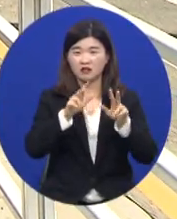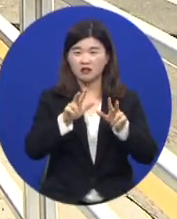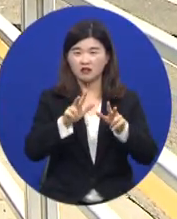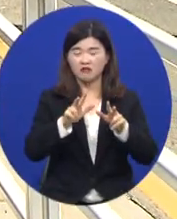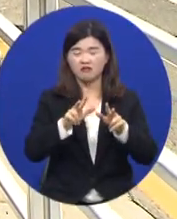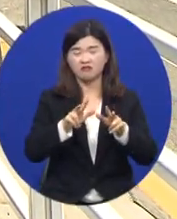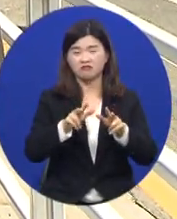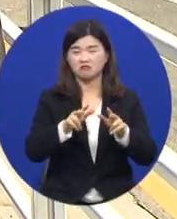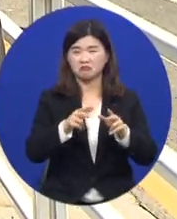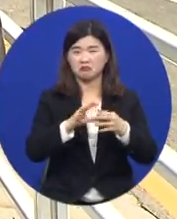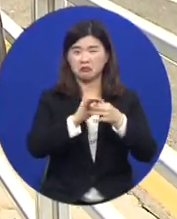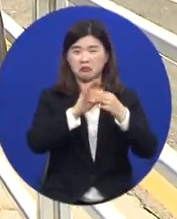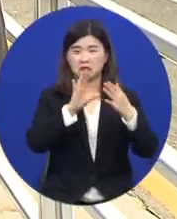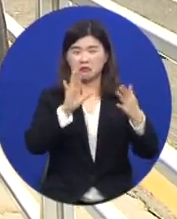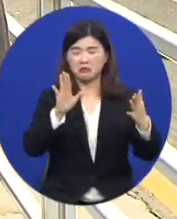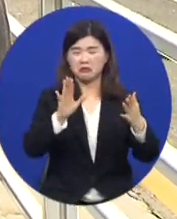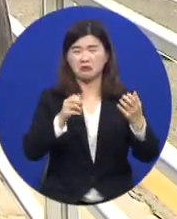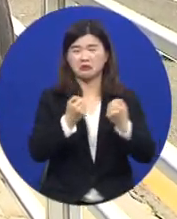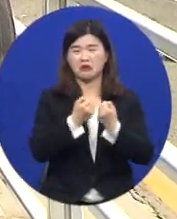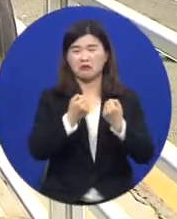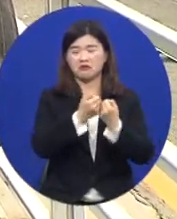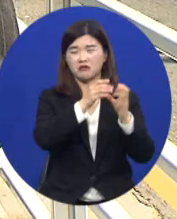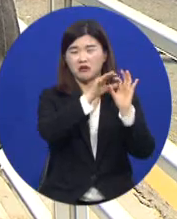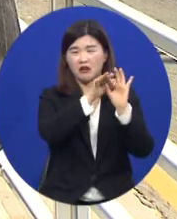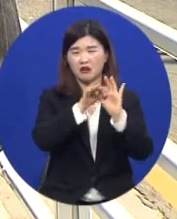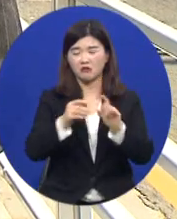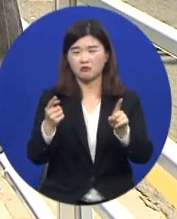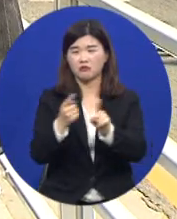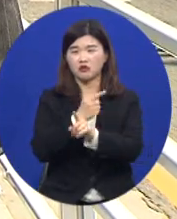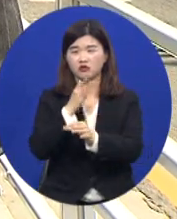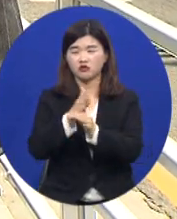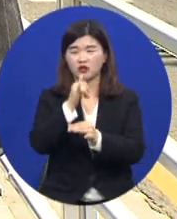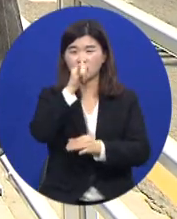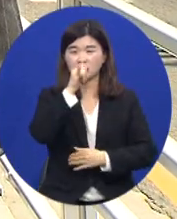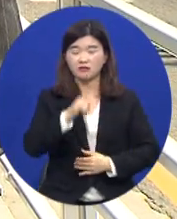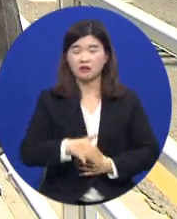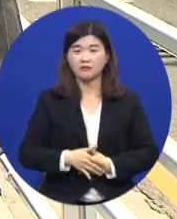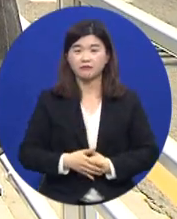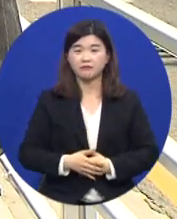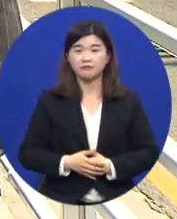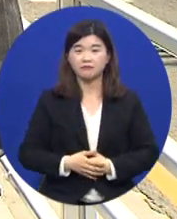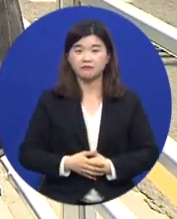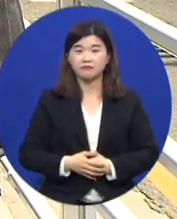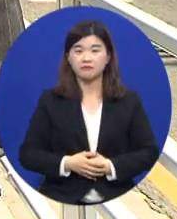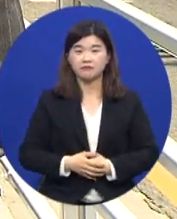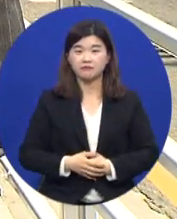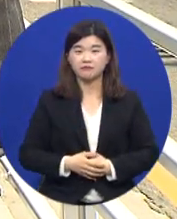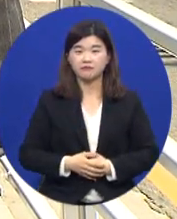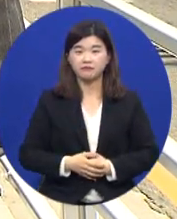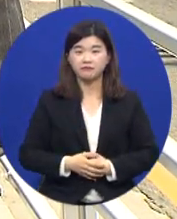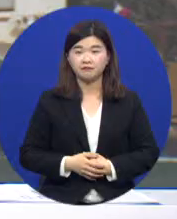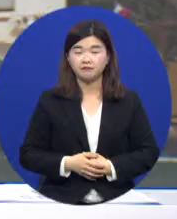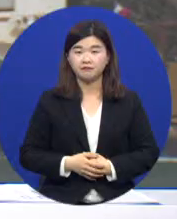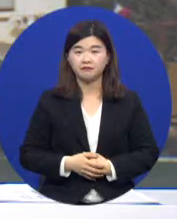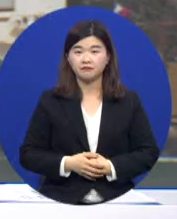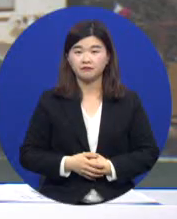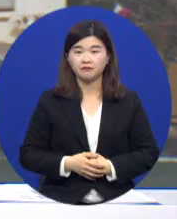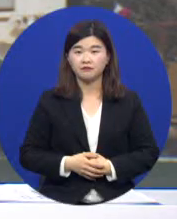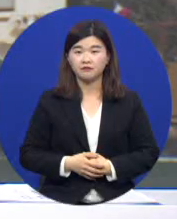본질은 온데간데 없는 진흙탕 싸움으로 변질되고 있습니다. MBC 뉴스 조인호입니다.